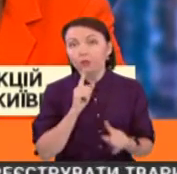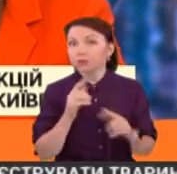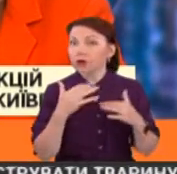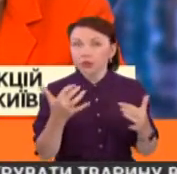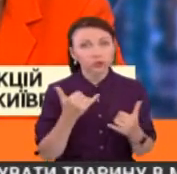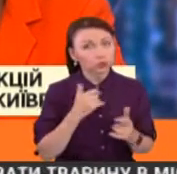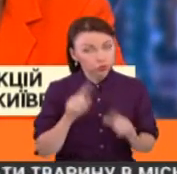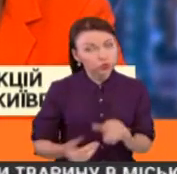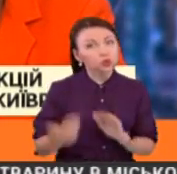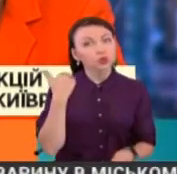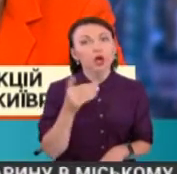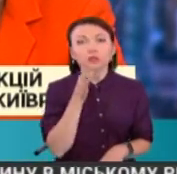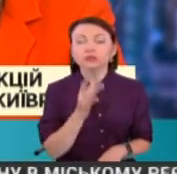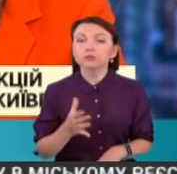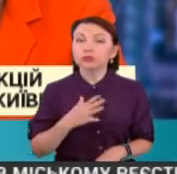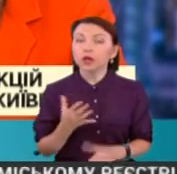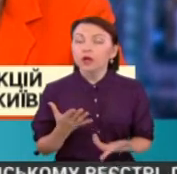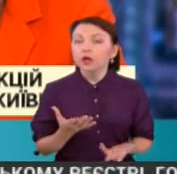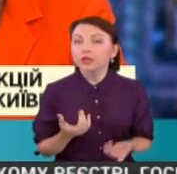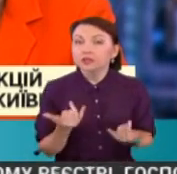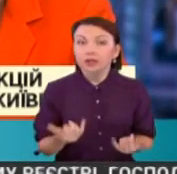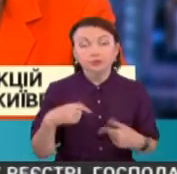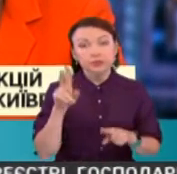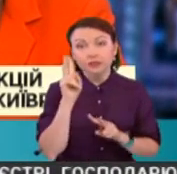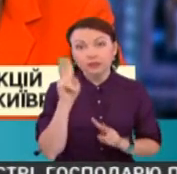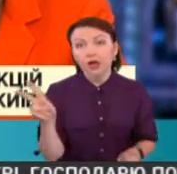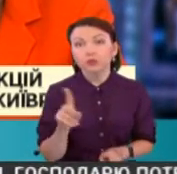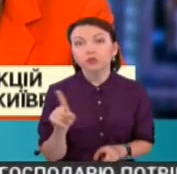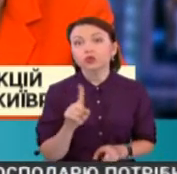були дочасні, і зараз ми ще не знаємо, тим не менше,